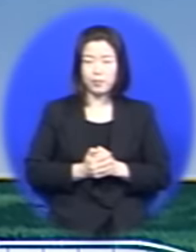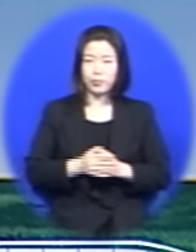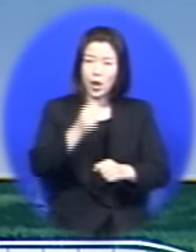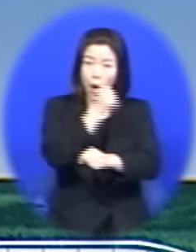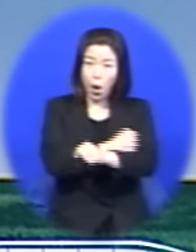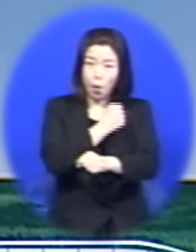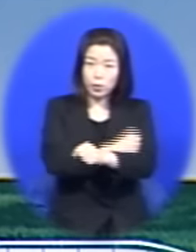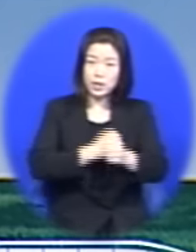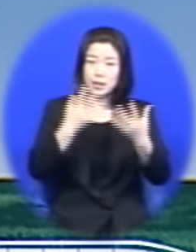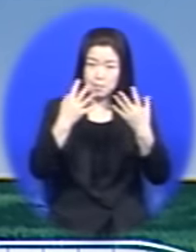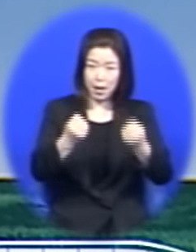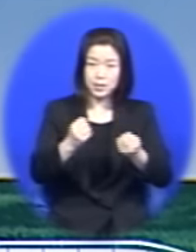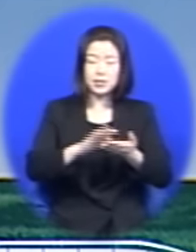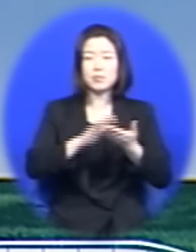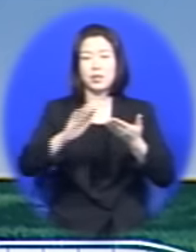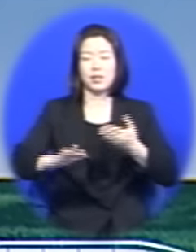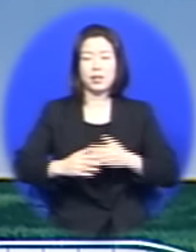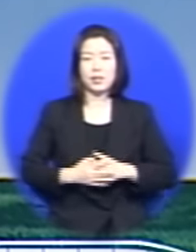고생이 많아요.